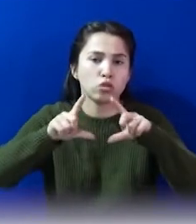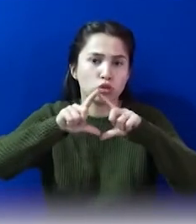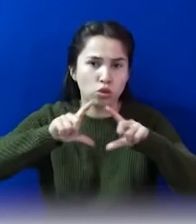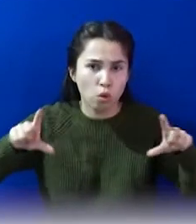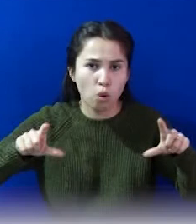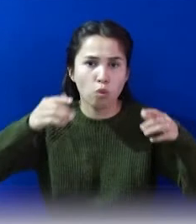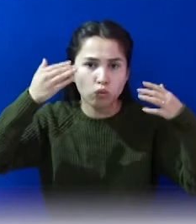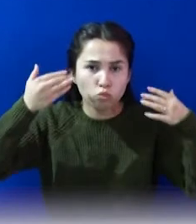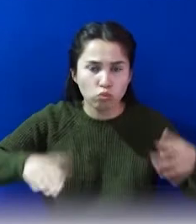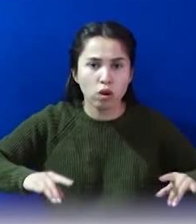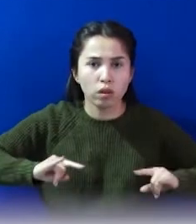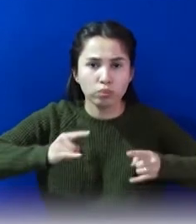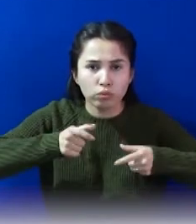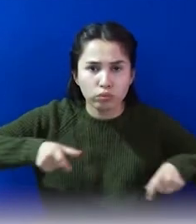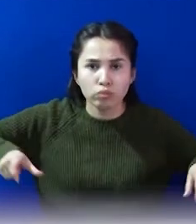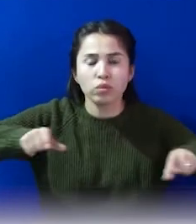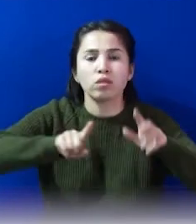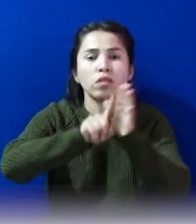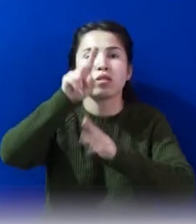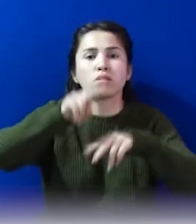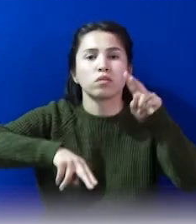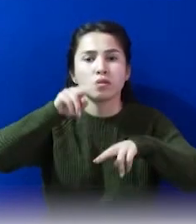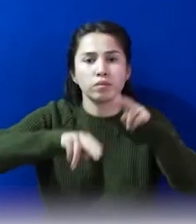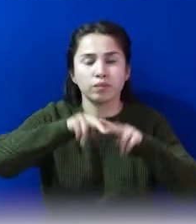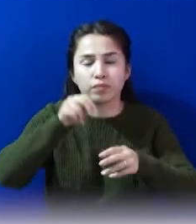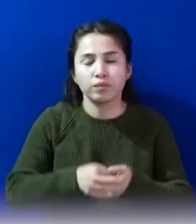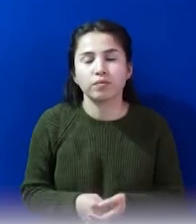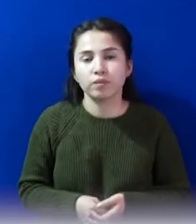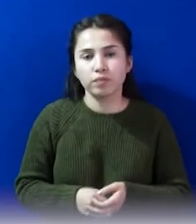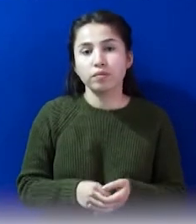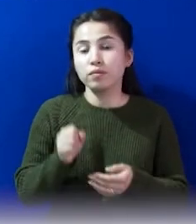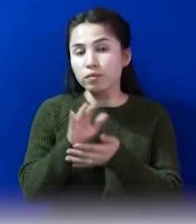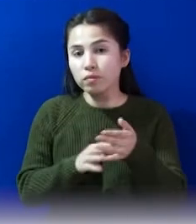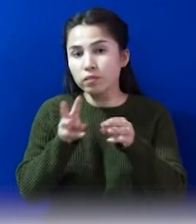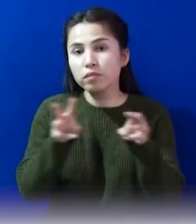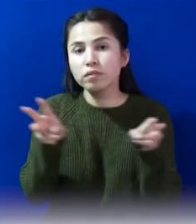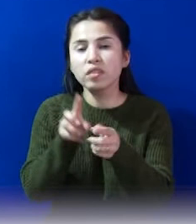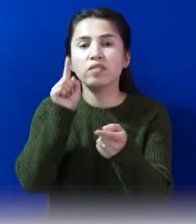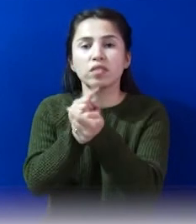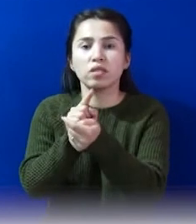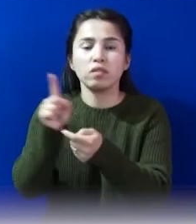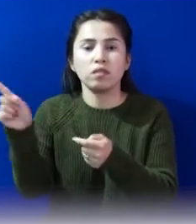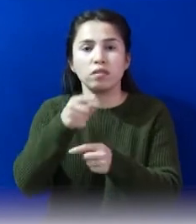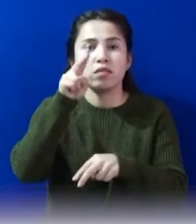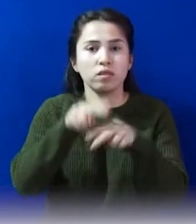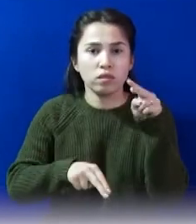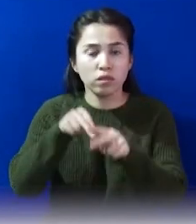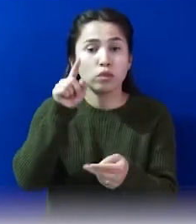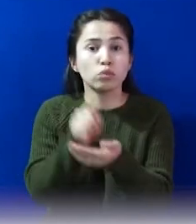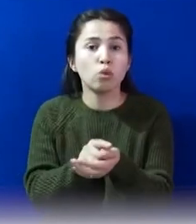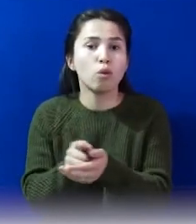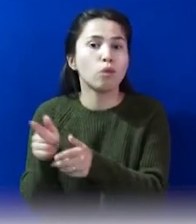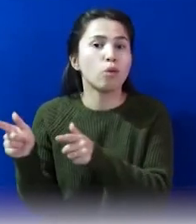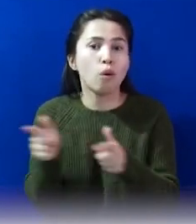региона отметил, что развитие социально-экономического потенциала областного центра напрямую зависит от качественной реализации